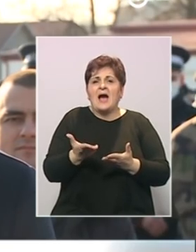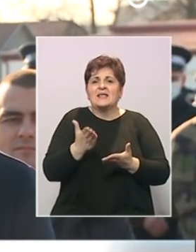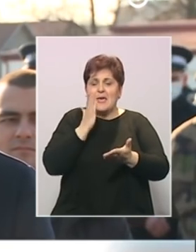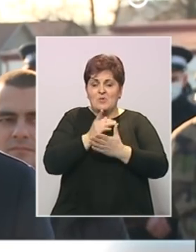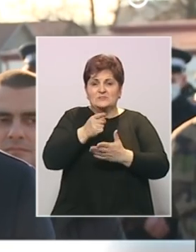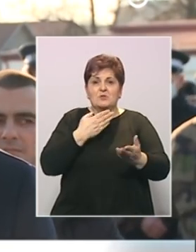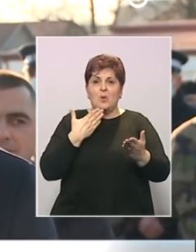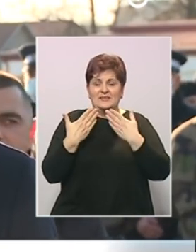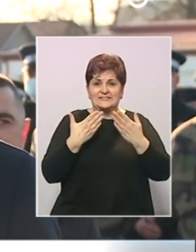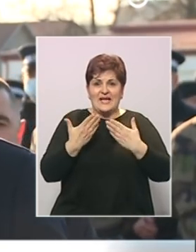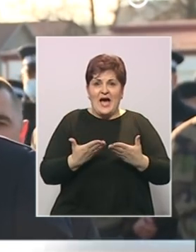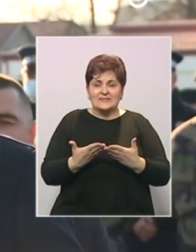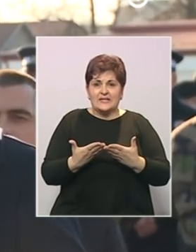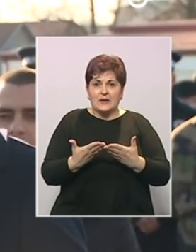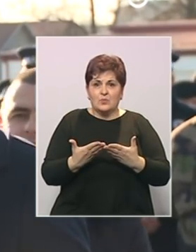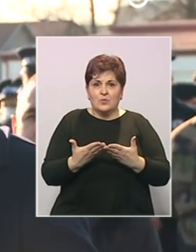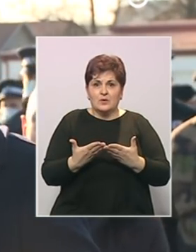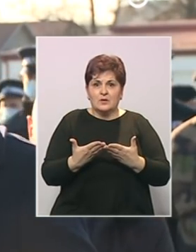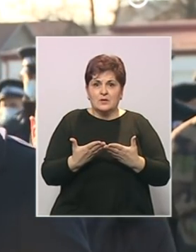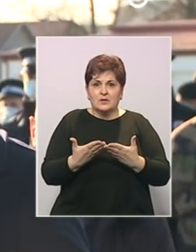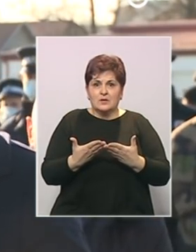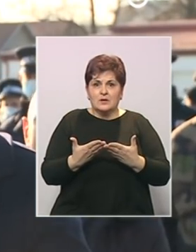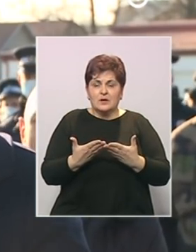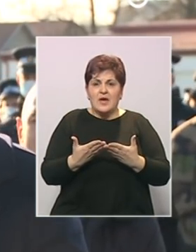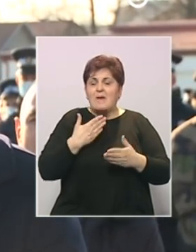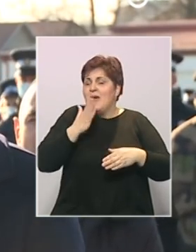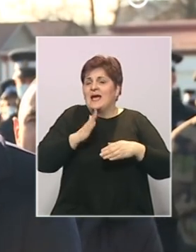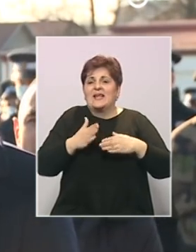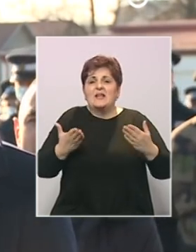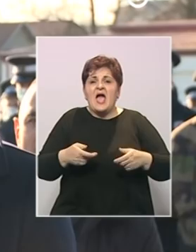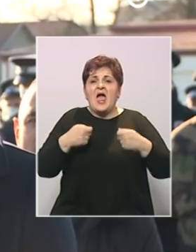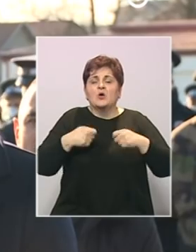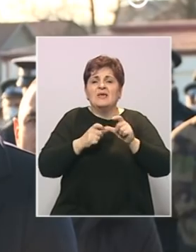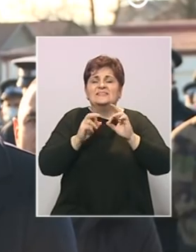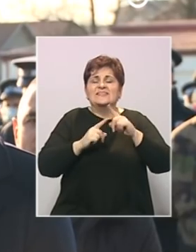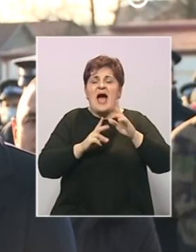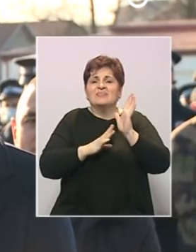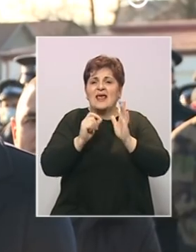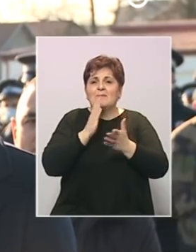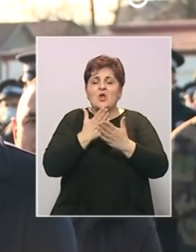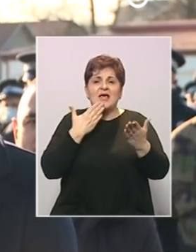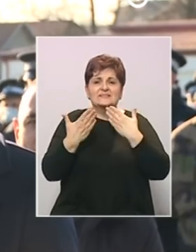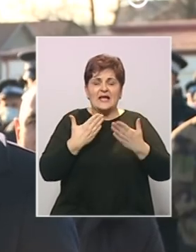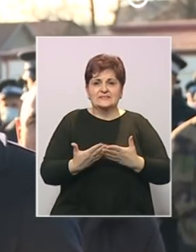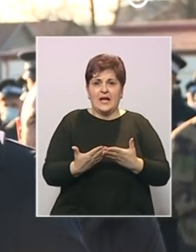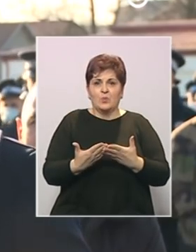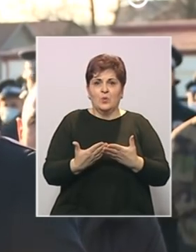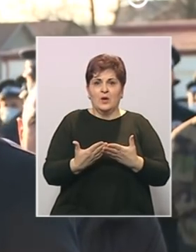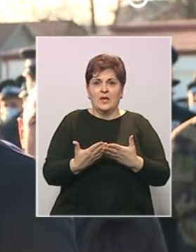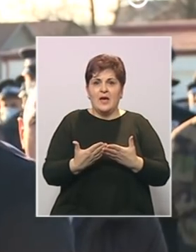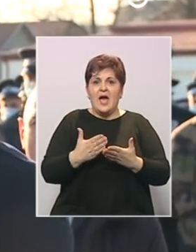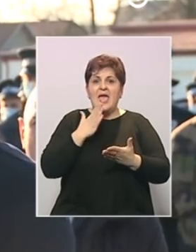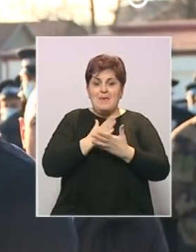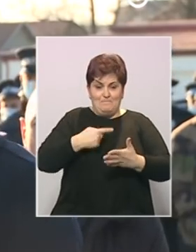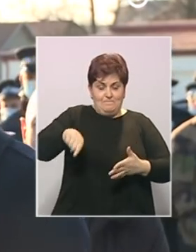tom sastanku, apsolutno, pa na kraju krajeva i gospodin Sattler je bio na tom sastanku. Bilo nas